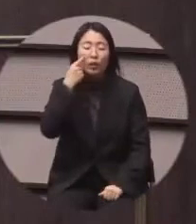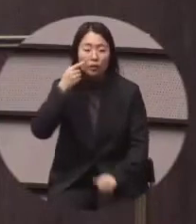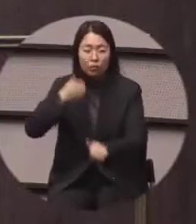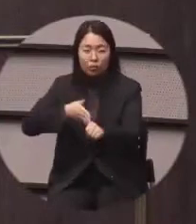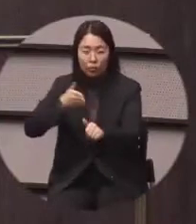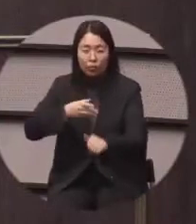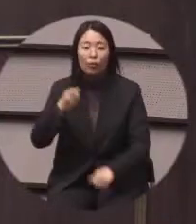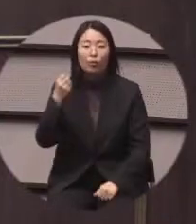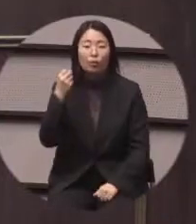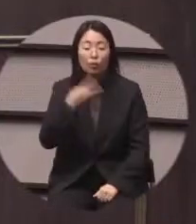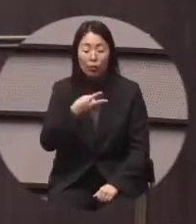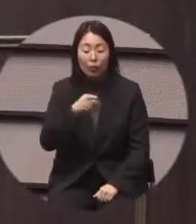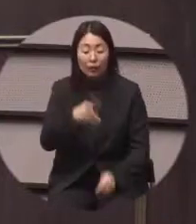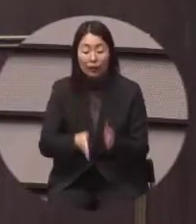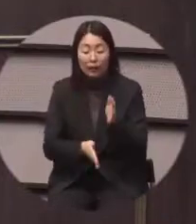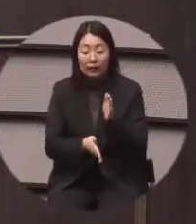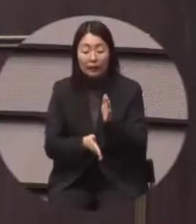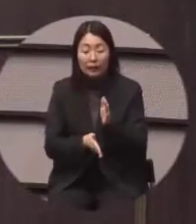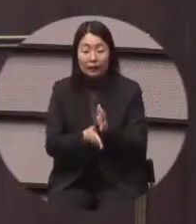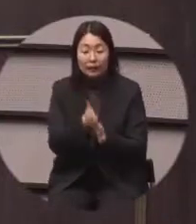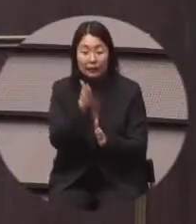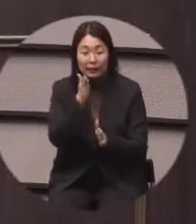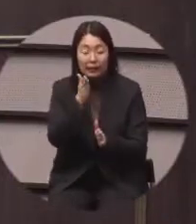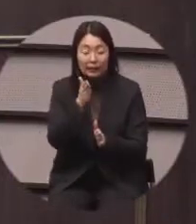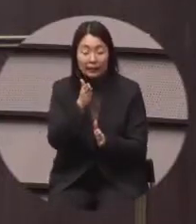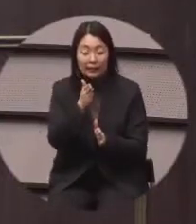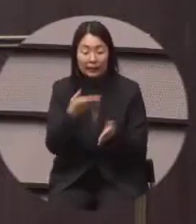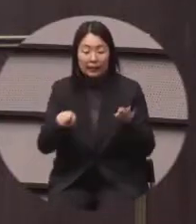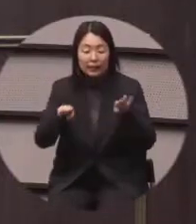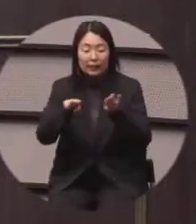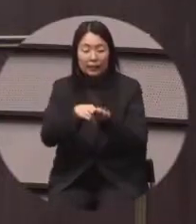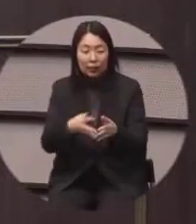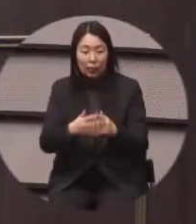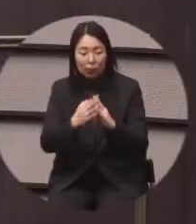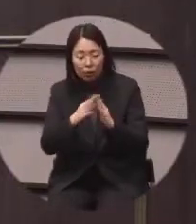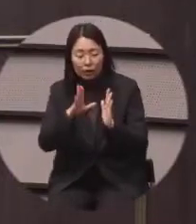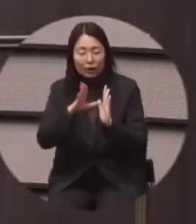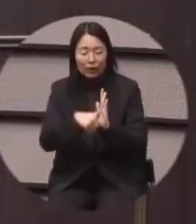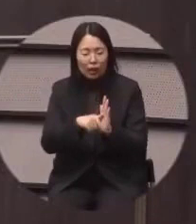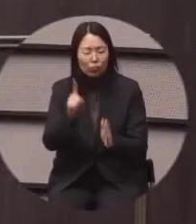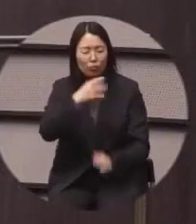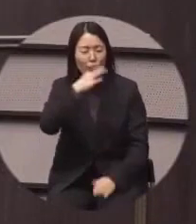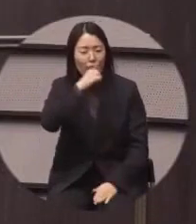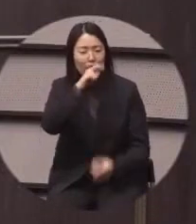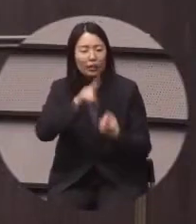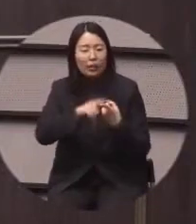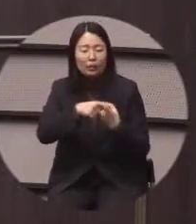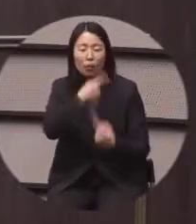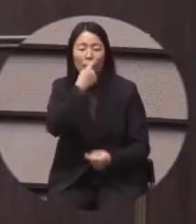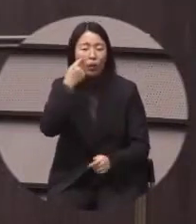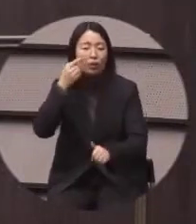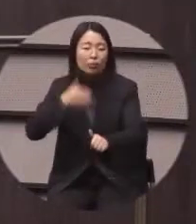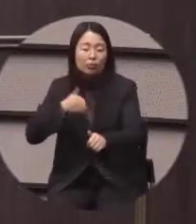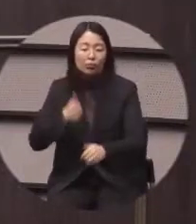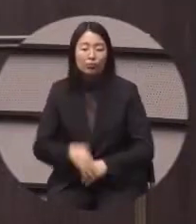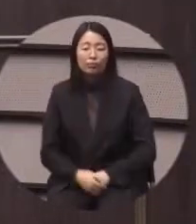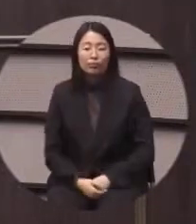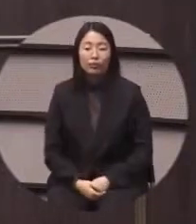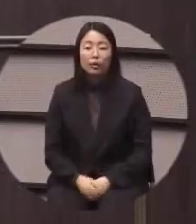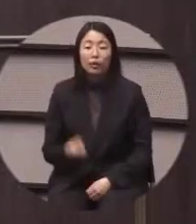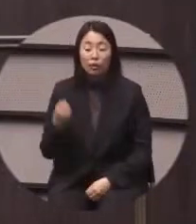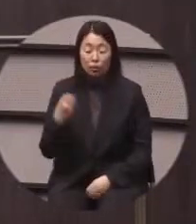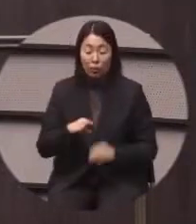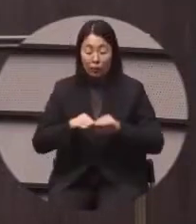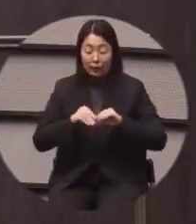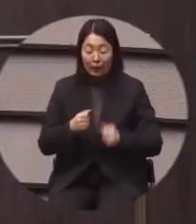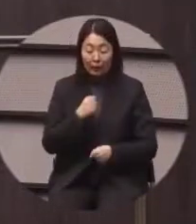상태와 잠재적 활용 방안을 검토하여 답변해 주시기 바랍니다. 두 번째, 기반시설 입지가 가능한